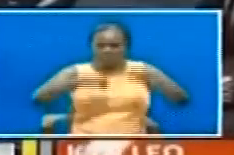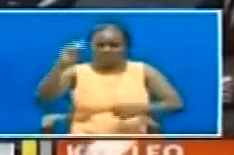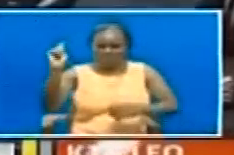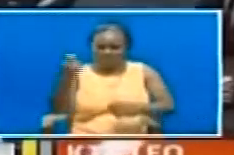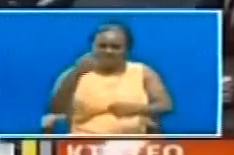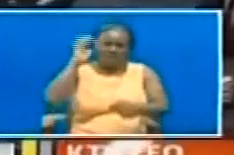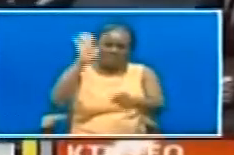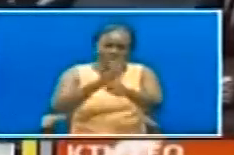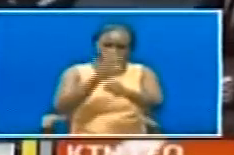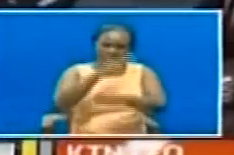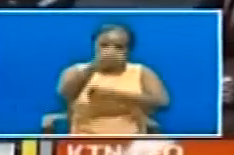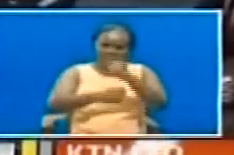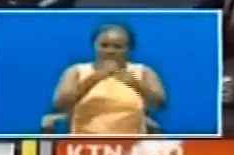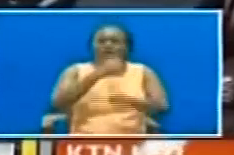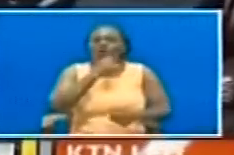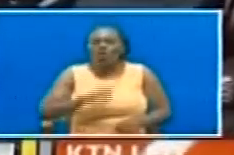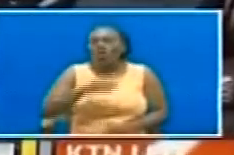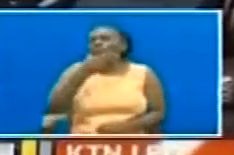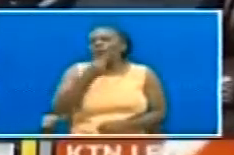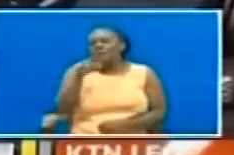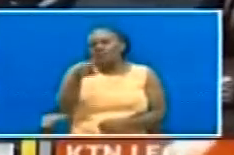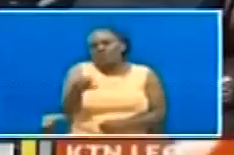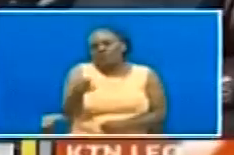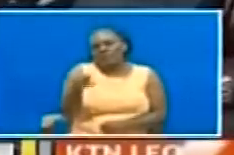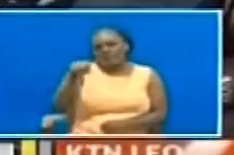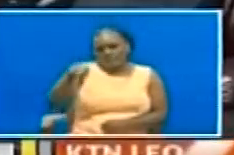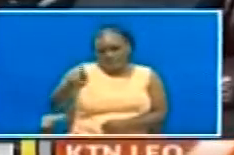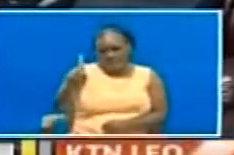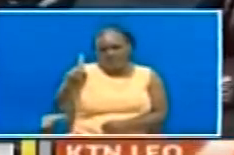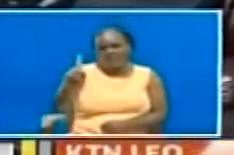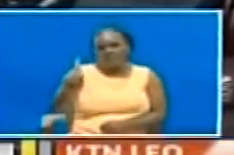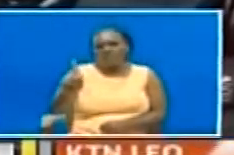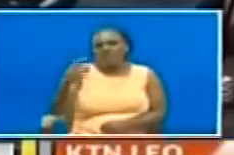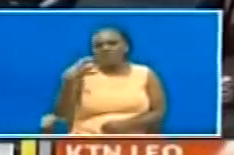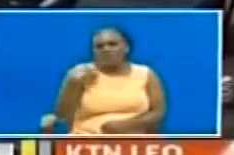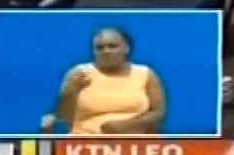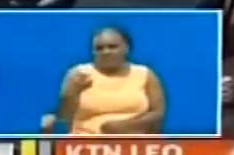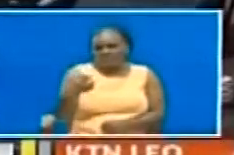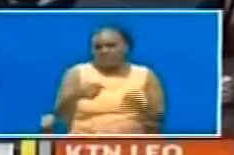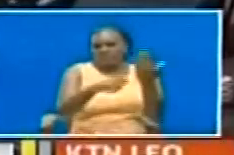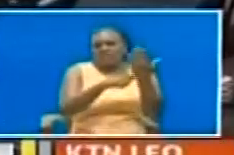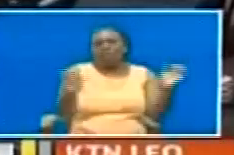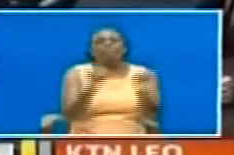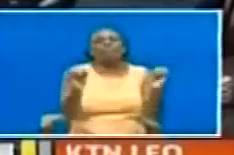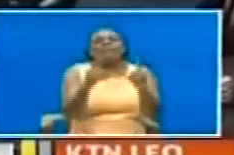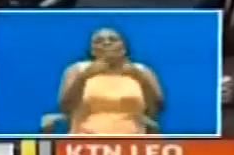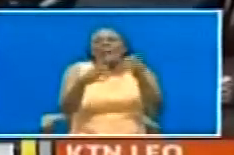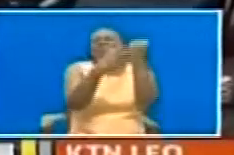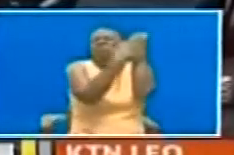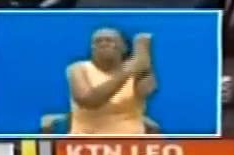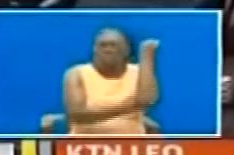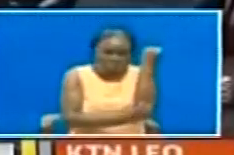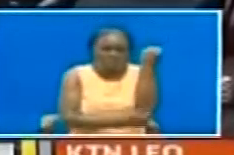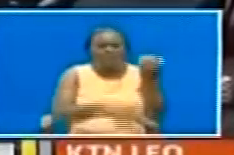na mikaka, mzee Enock Ondego anasalia tu kuwa tajiri wa sifa lakini maskini wa haki